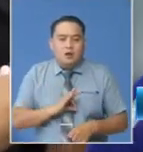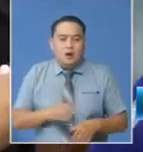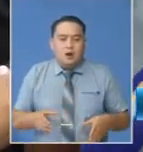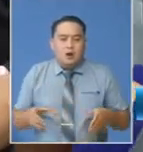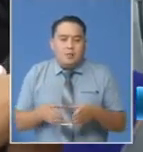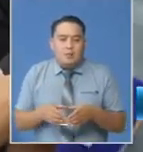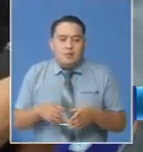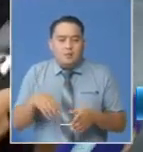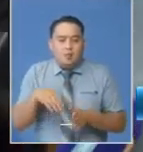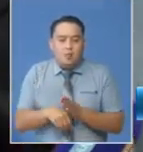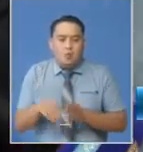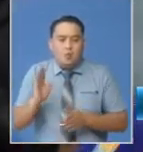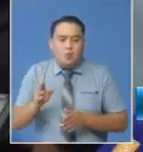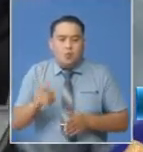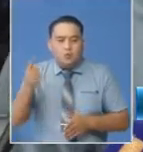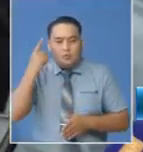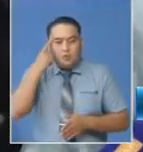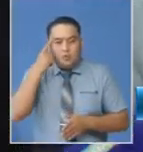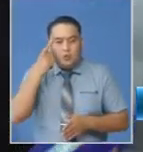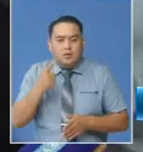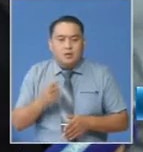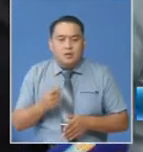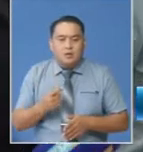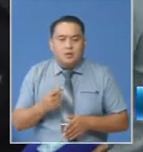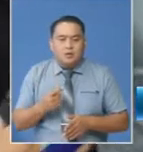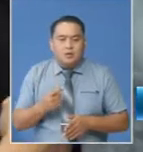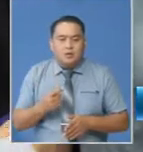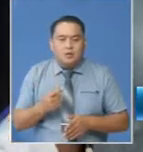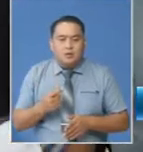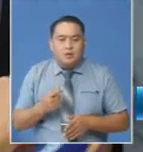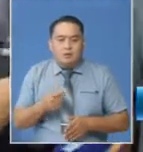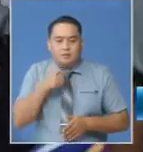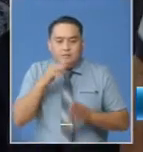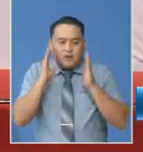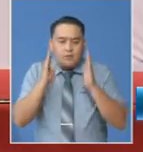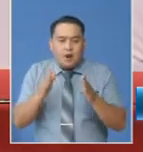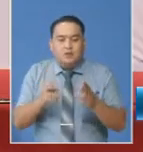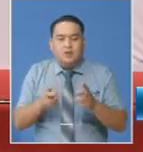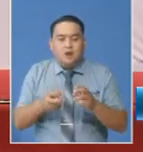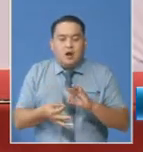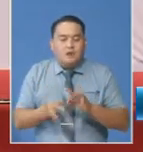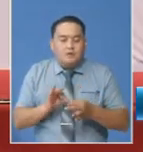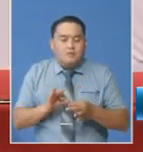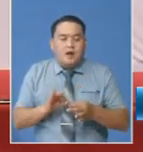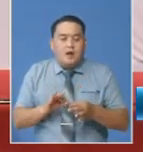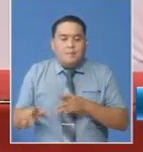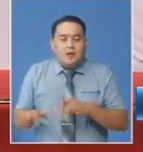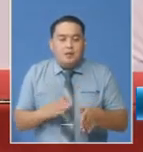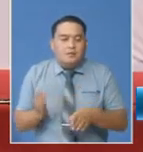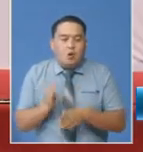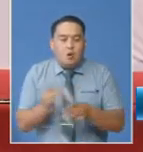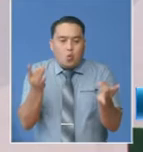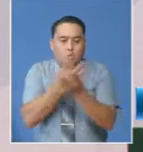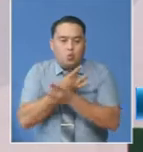компоненты. Будем изучать вот наши специалисты, внимательно посмотрим. Официальную часть мероприятия дополнила